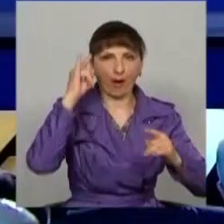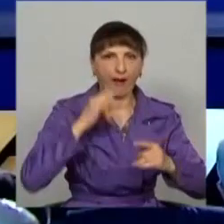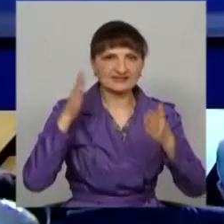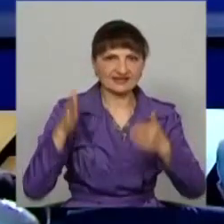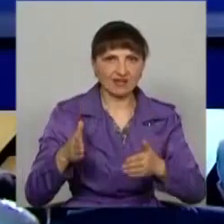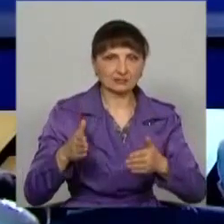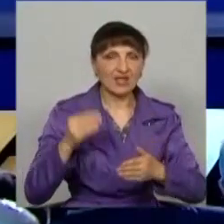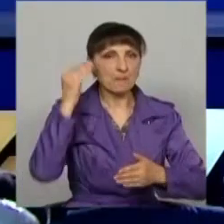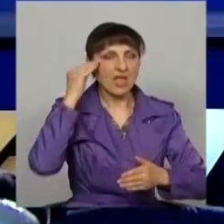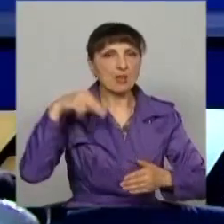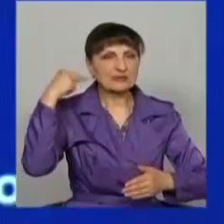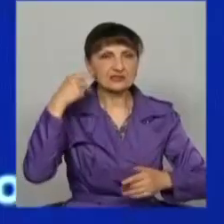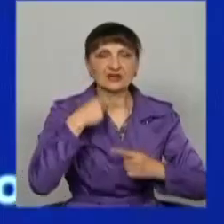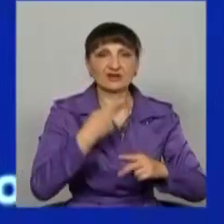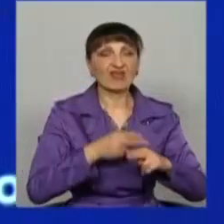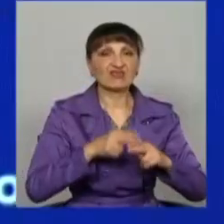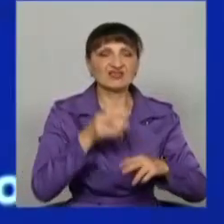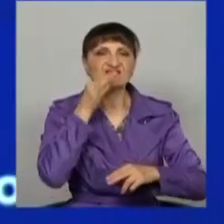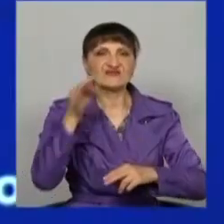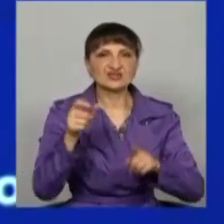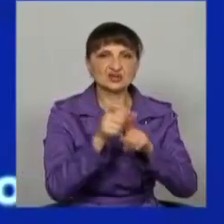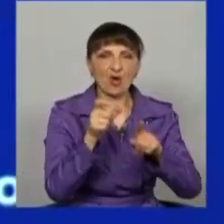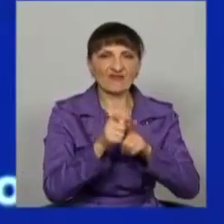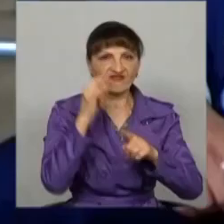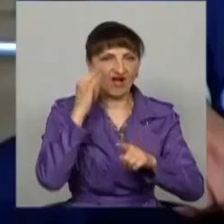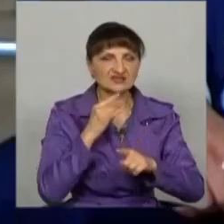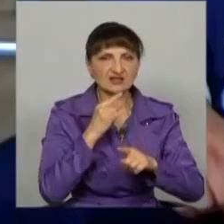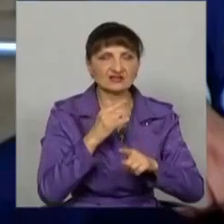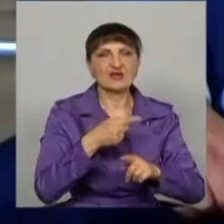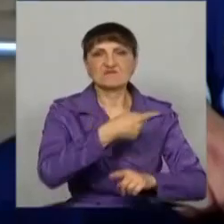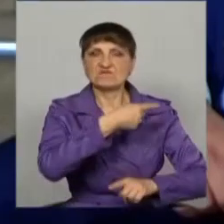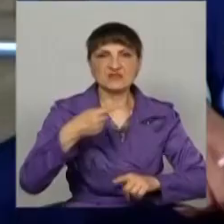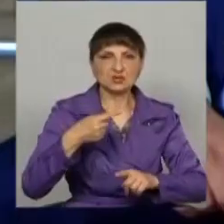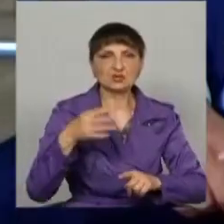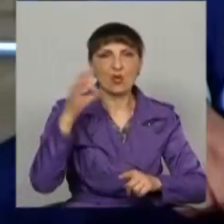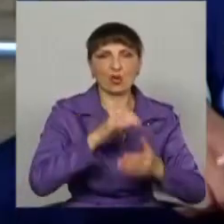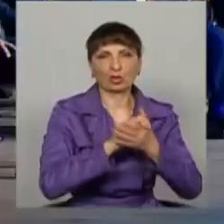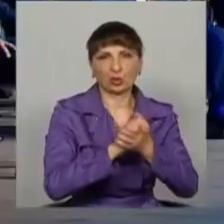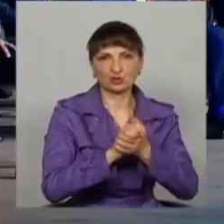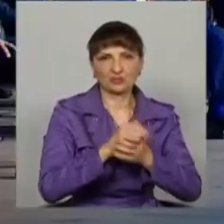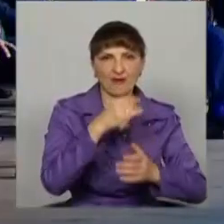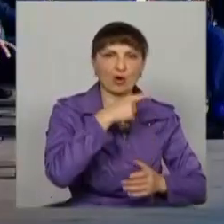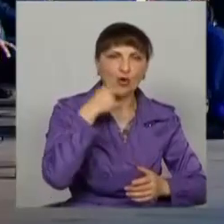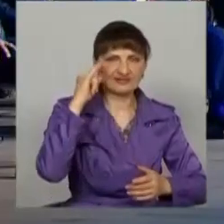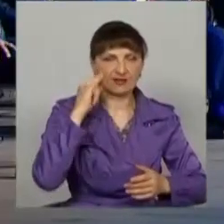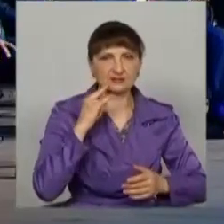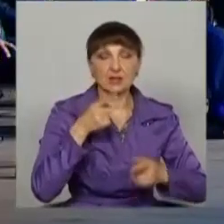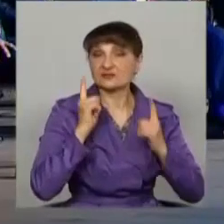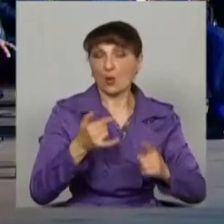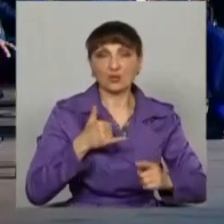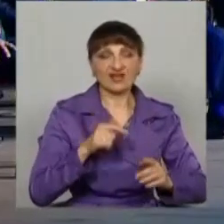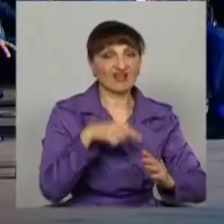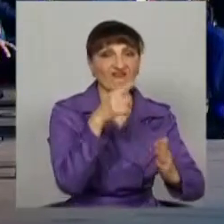главы государства, такие высказывания в адрес Казахстана негативно отражаются на дружбе двух народов. Действительно, у нас нет никаких